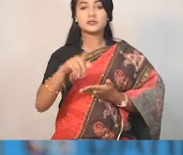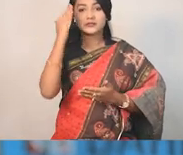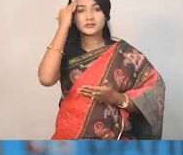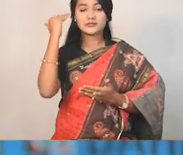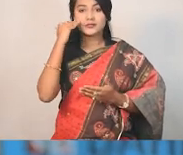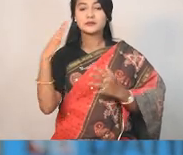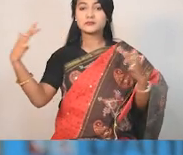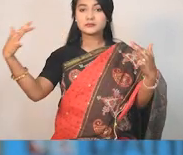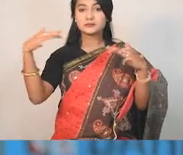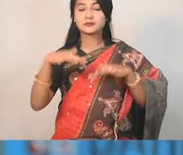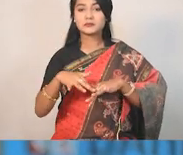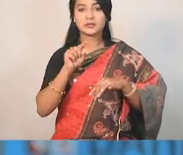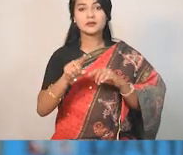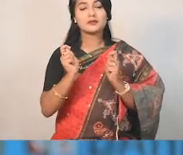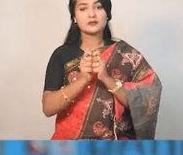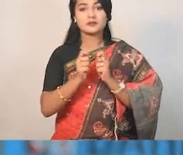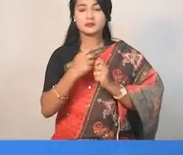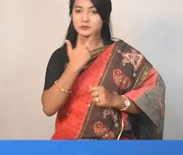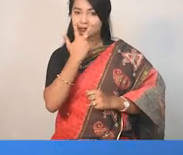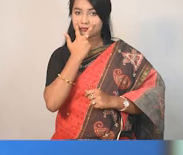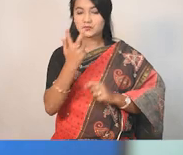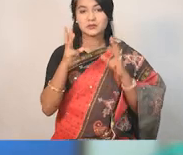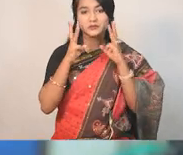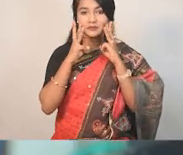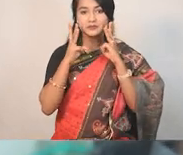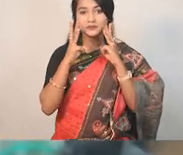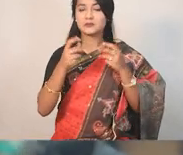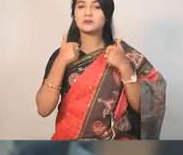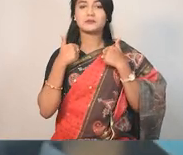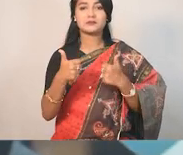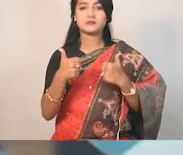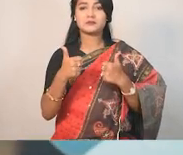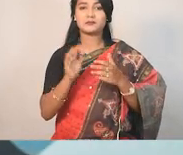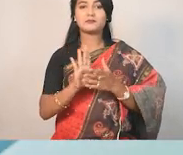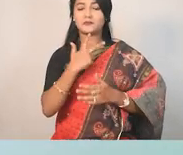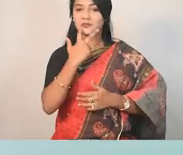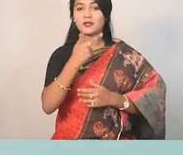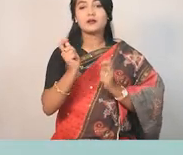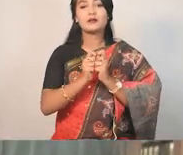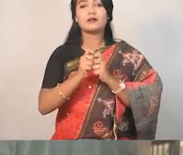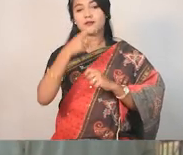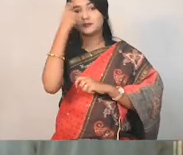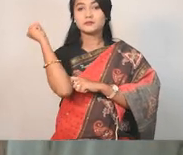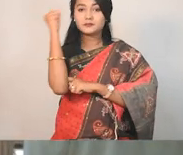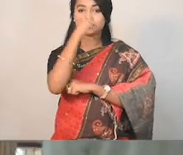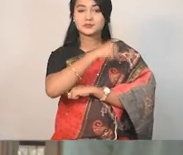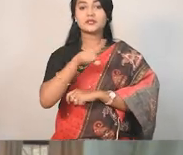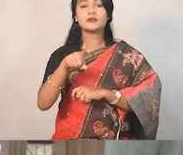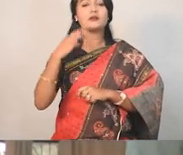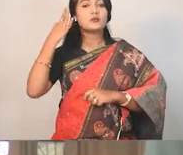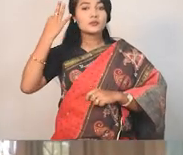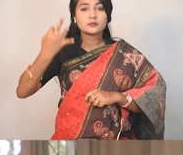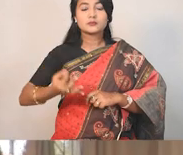key people here, participants and the partners. To see a project in action like this, just fantastic. To see the hard work and to hear the